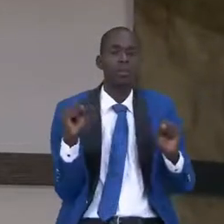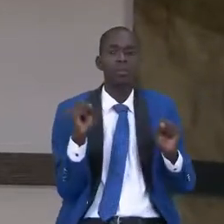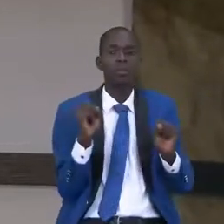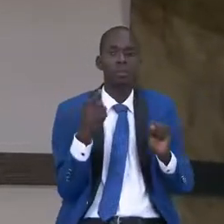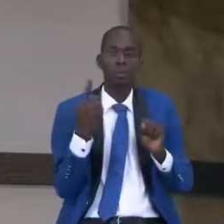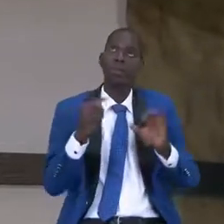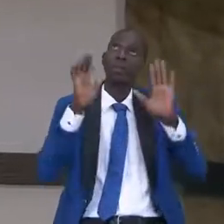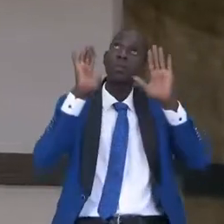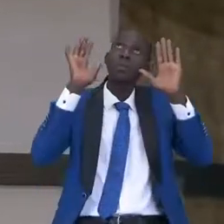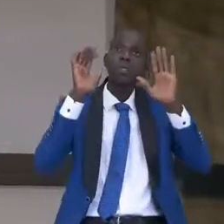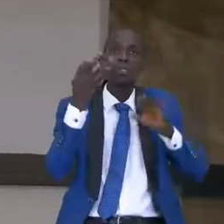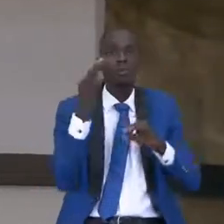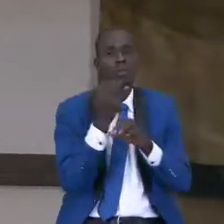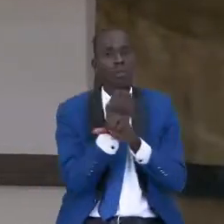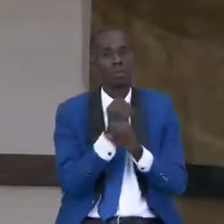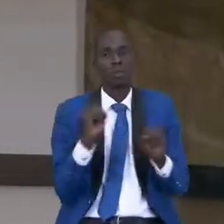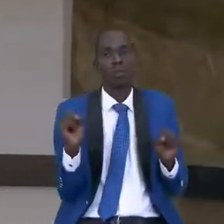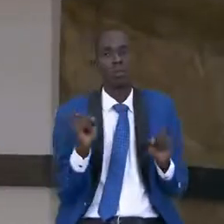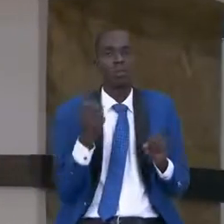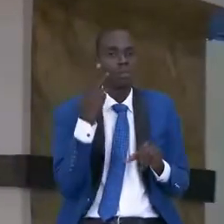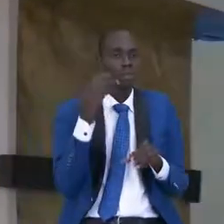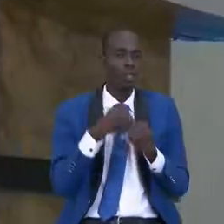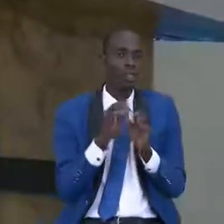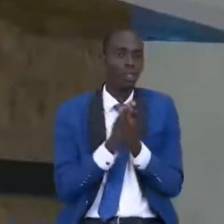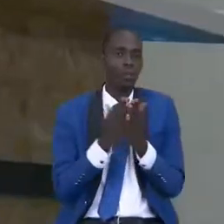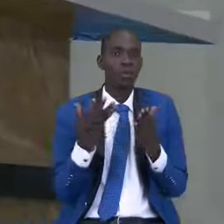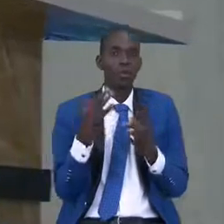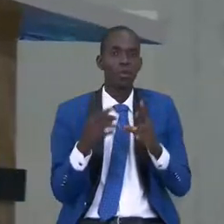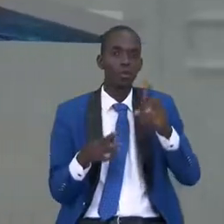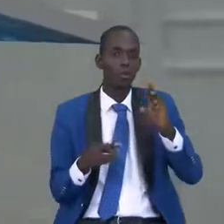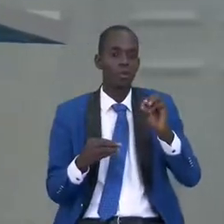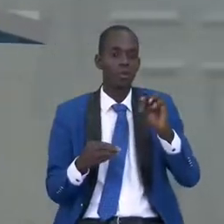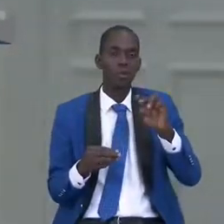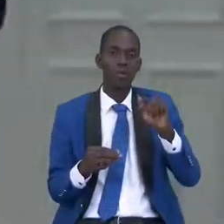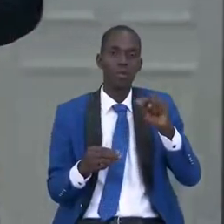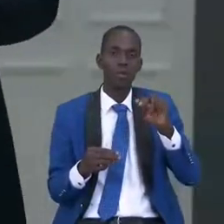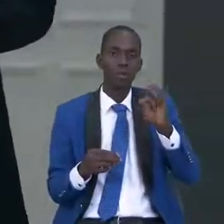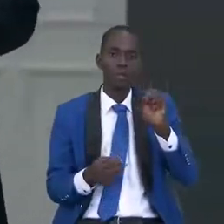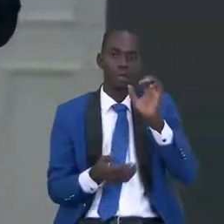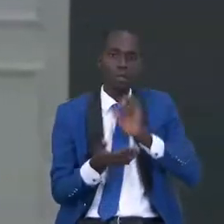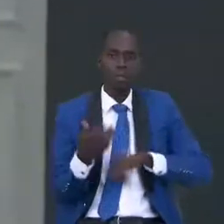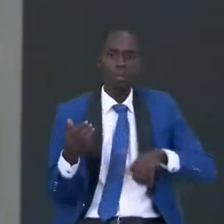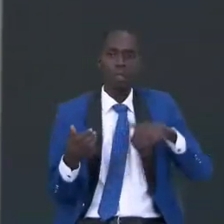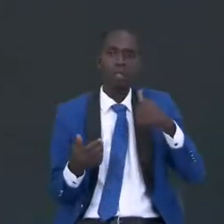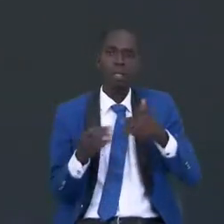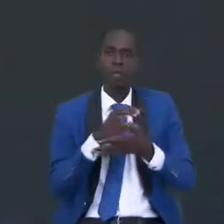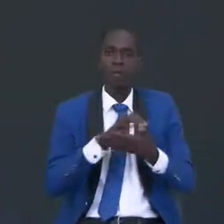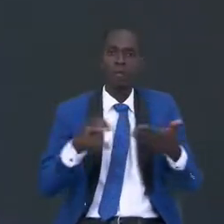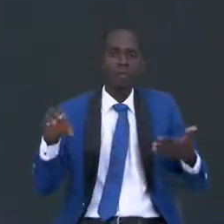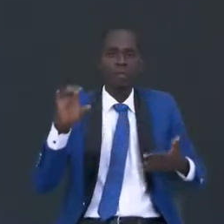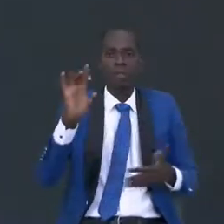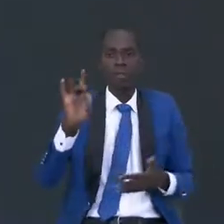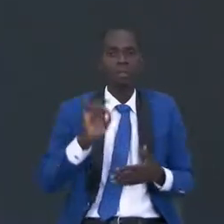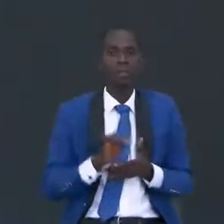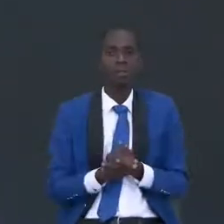prodige du salut. En Romains chapitre 10, lisons verset